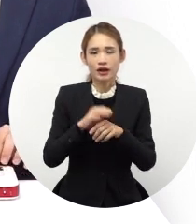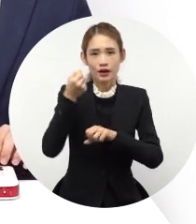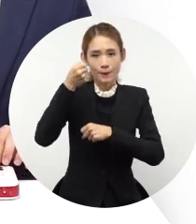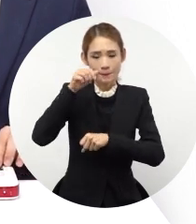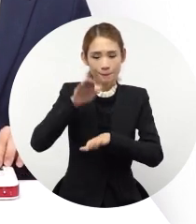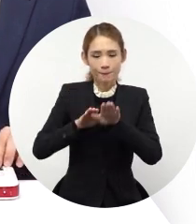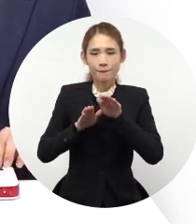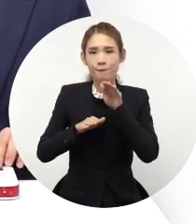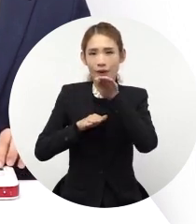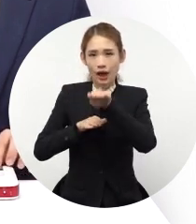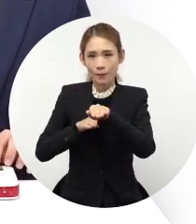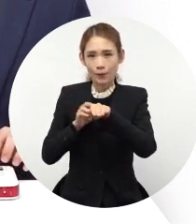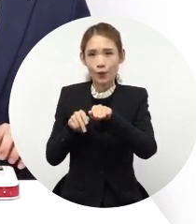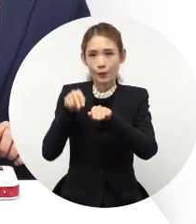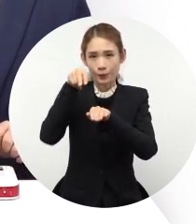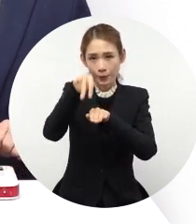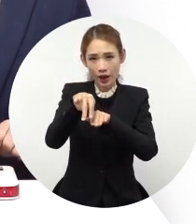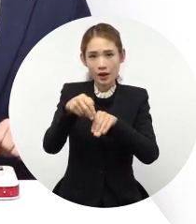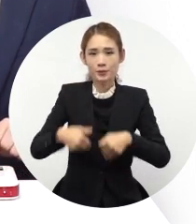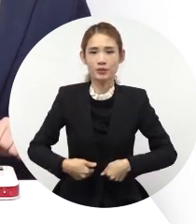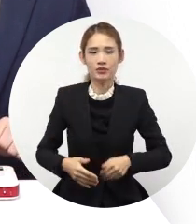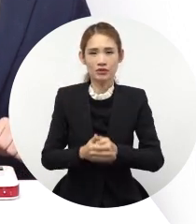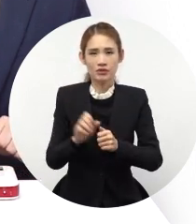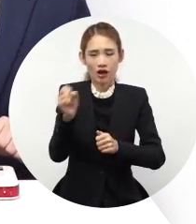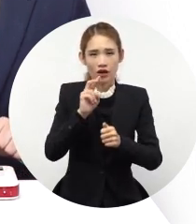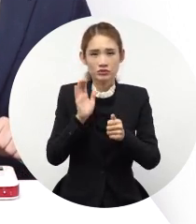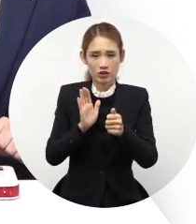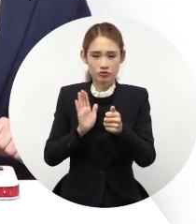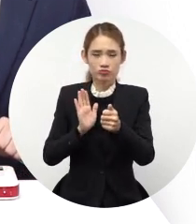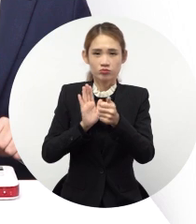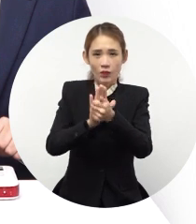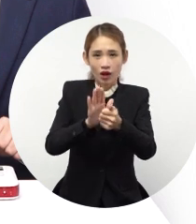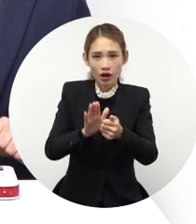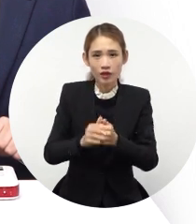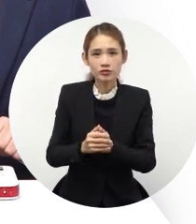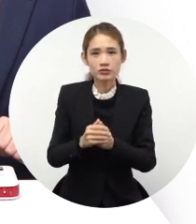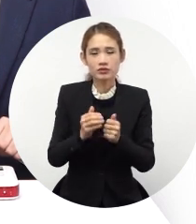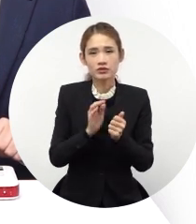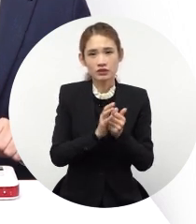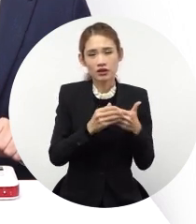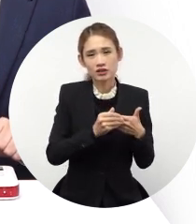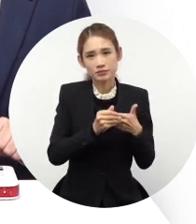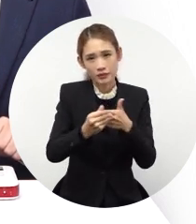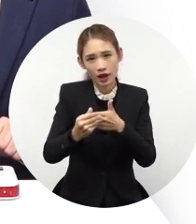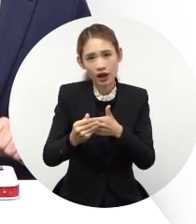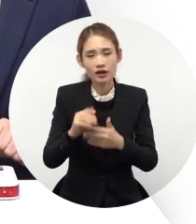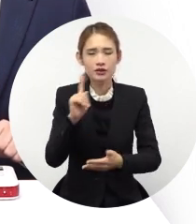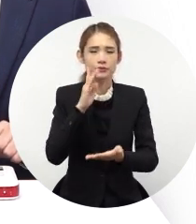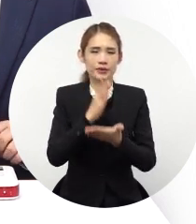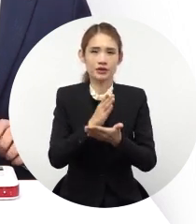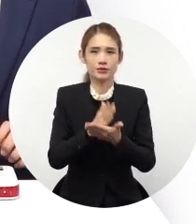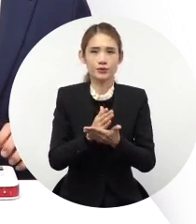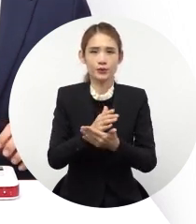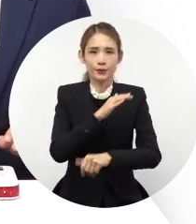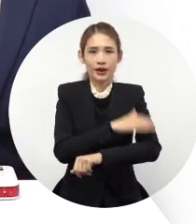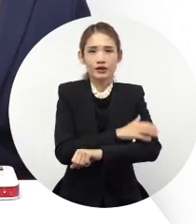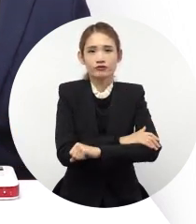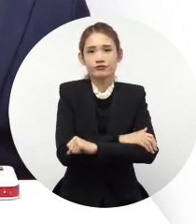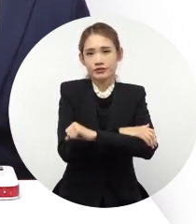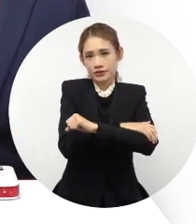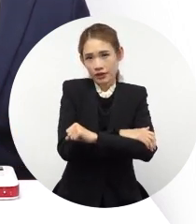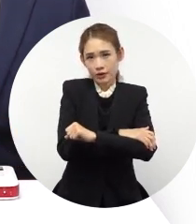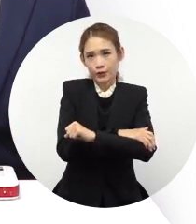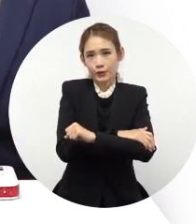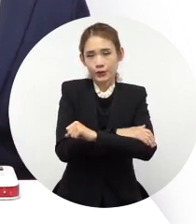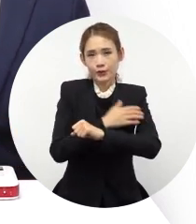앞에서 걸어가는 게 매우 필요합니다. 갑자기 뒤에서 민다거나 또 끌고 간다거나 이런 것이 아니라 팔꿈치를